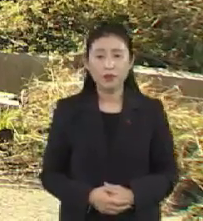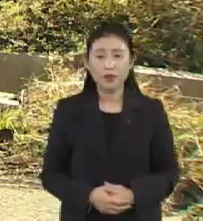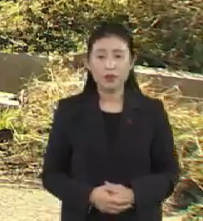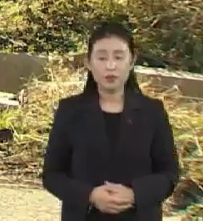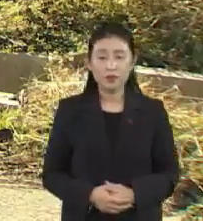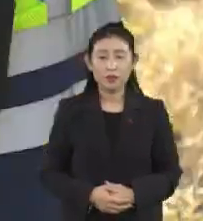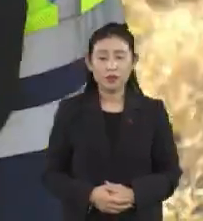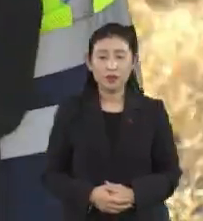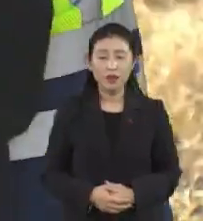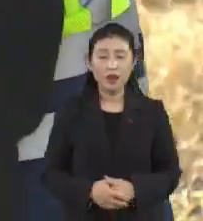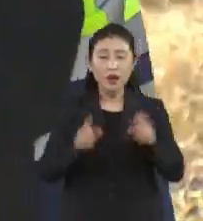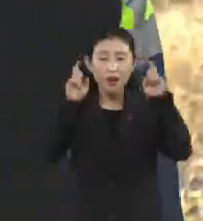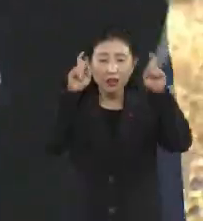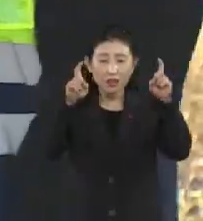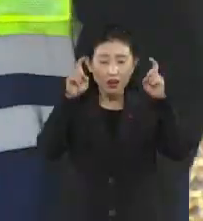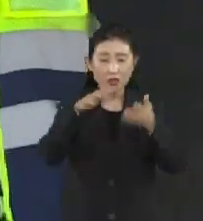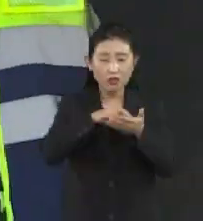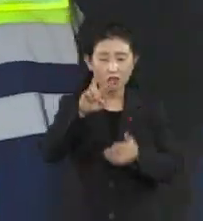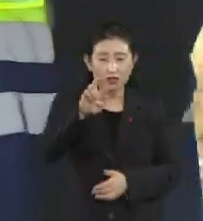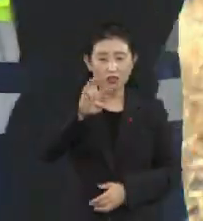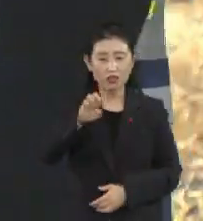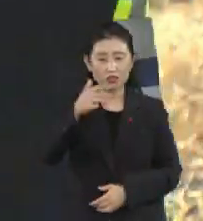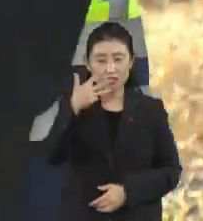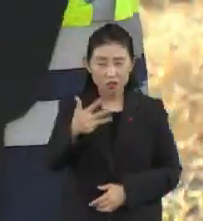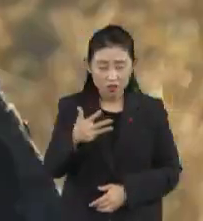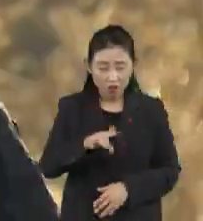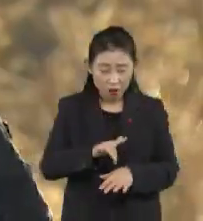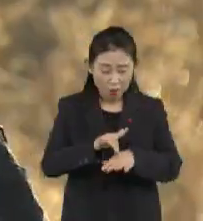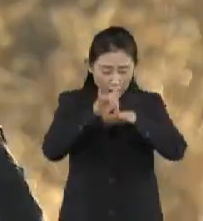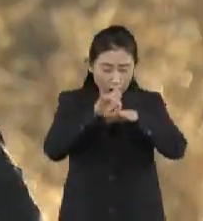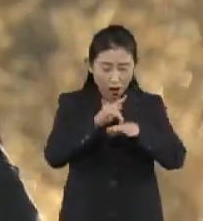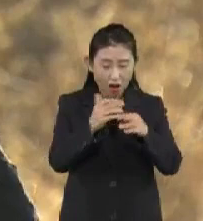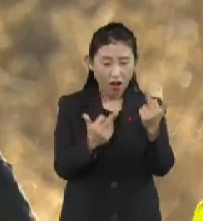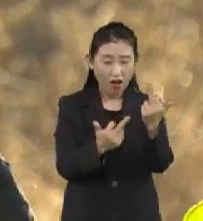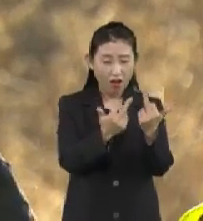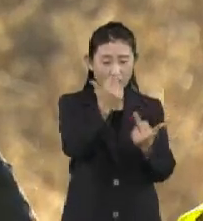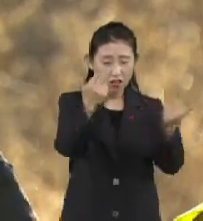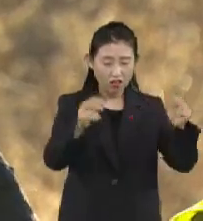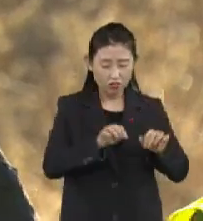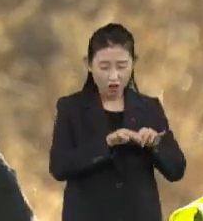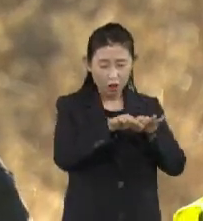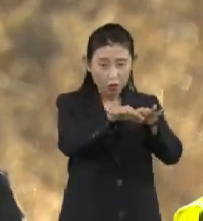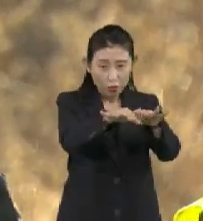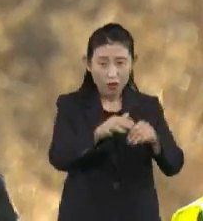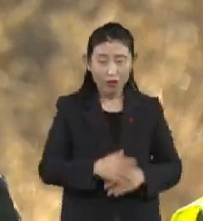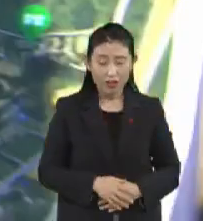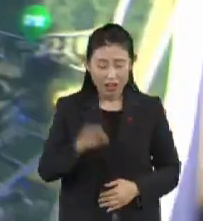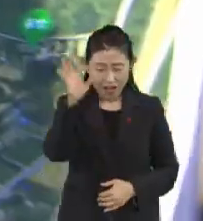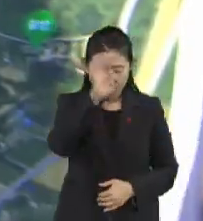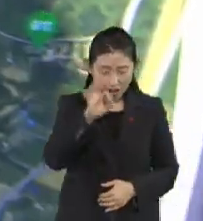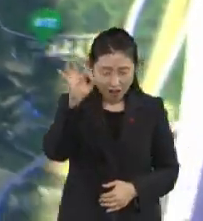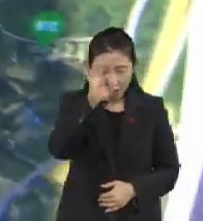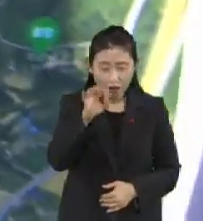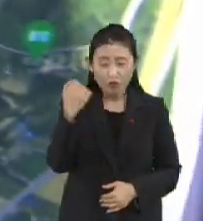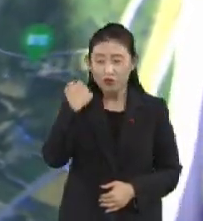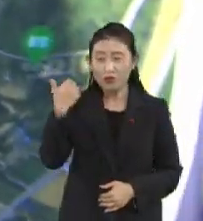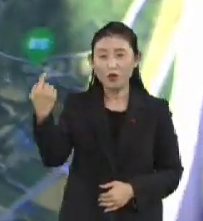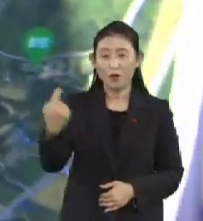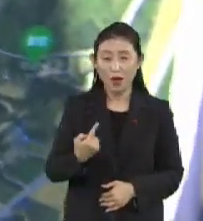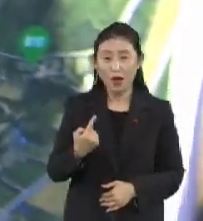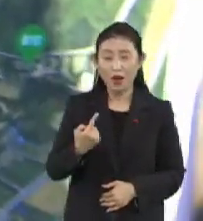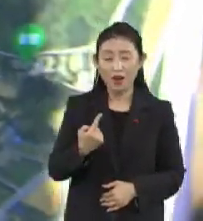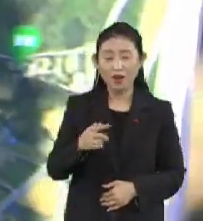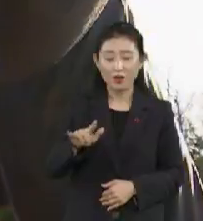숲으로 달아난 산양 38마리를 찾아 아침부터 드론항공고 교사와 학생들이 나섰습니다. 드론을 날리기